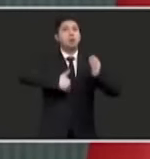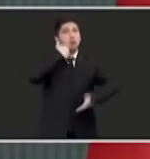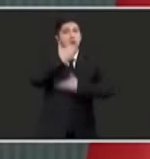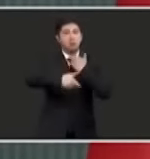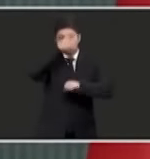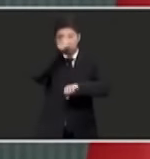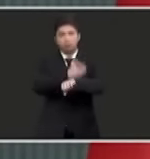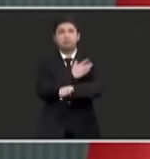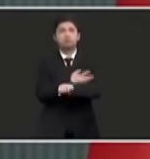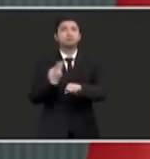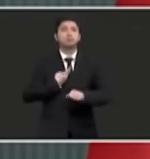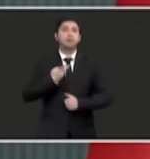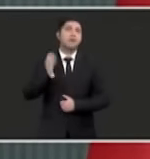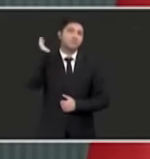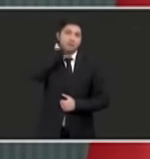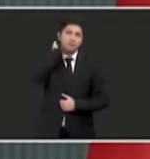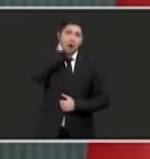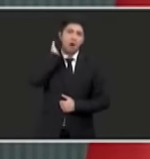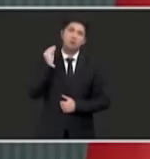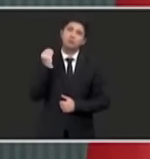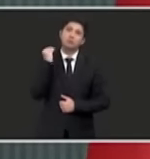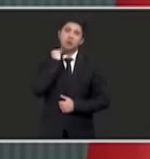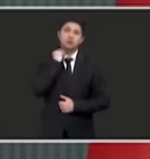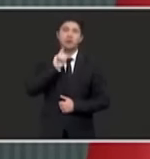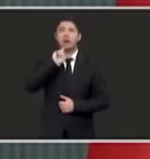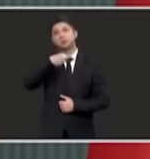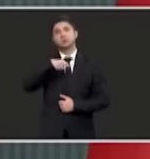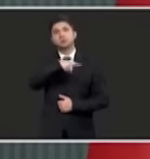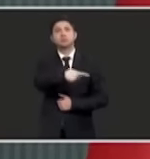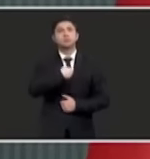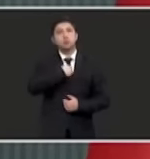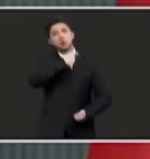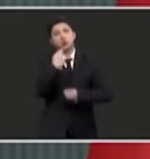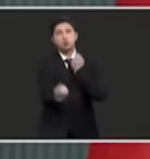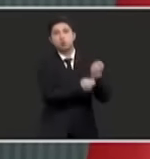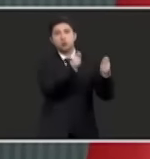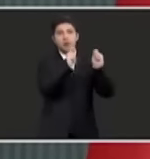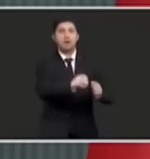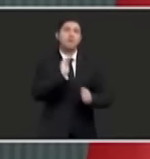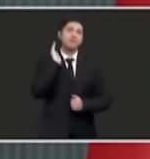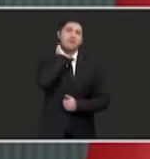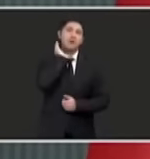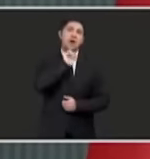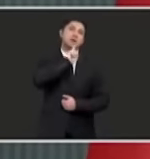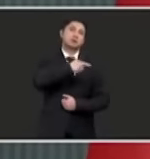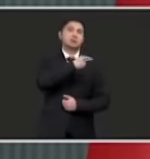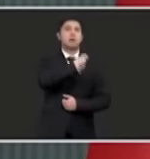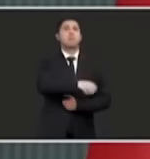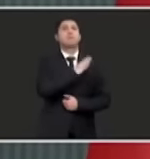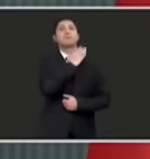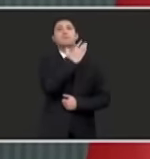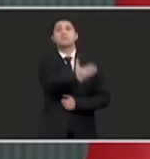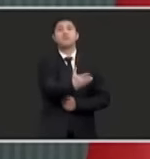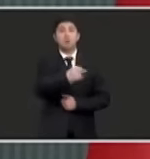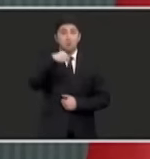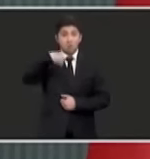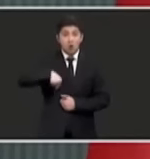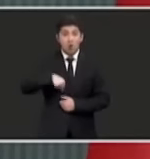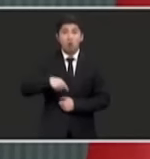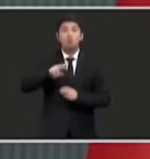συμβούλιο το οποίο ελέγχεται απόλυτα από τον Τούρκο. Α, το κάνει για λόγους, ας πούμε, υπερσυγκέντρωσης πάνω στο πρόσωπο του